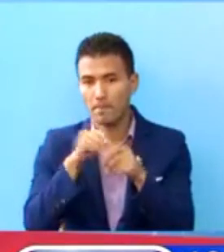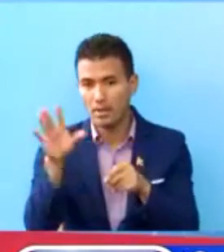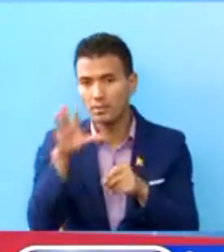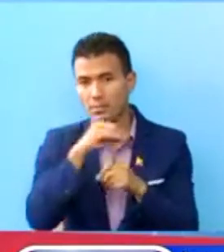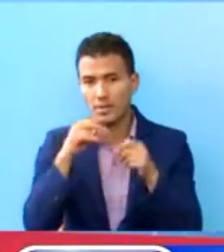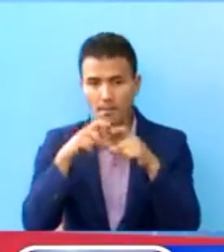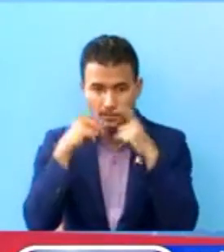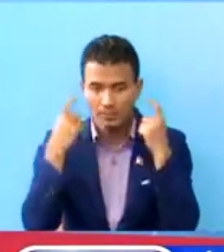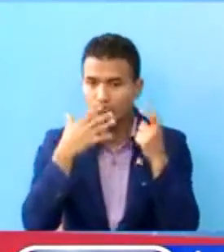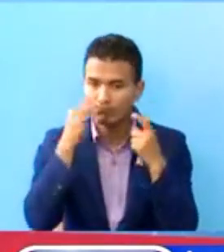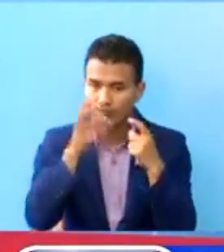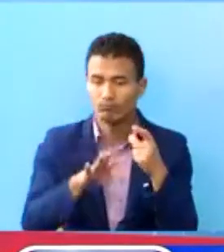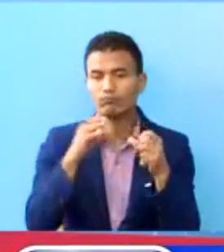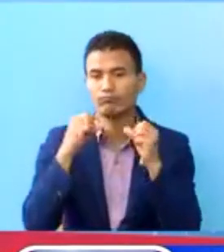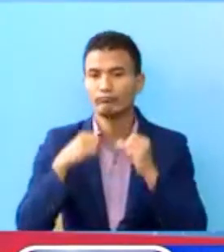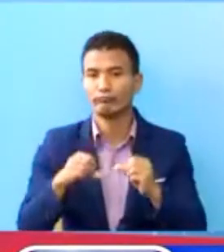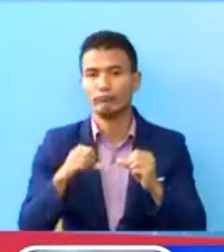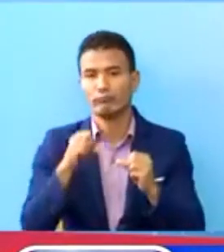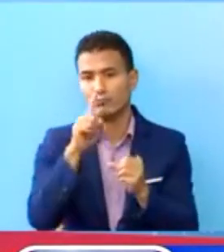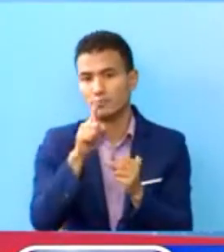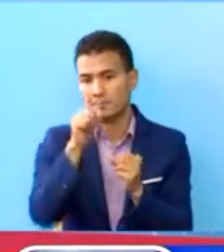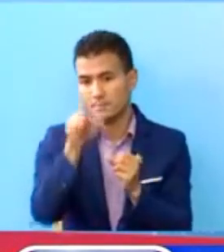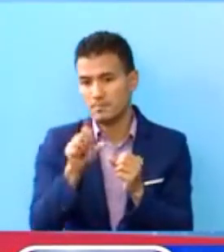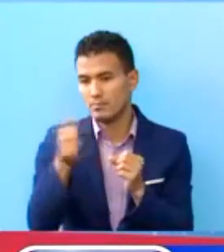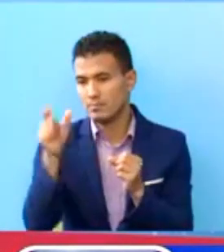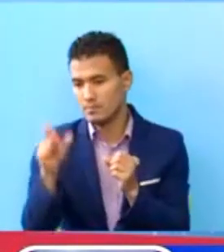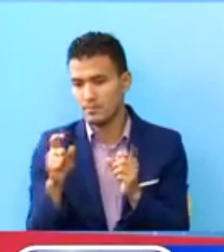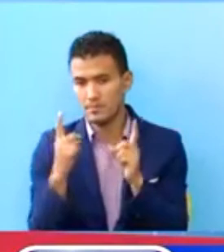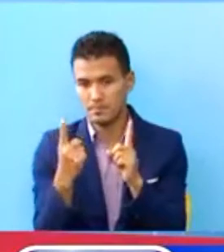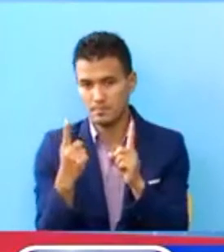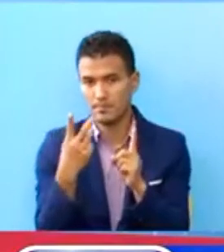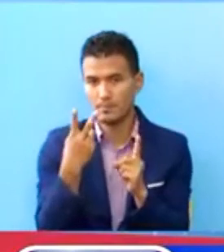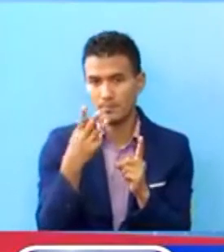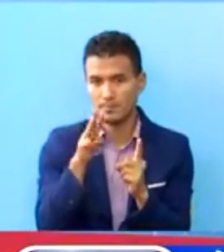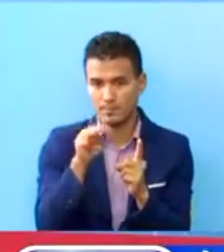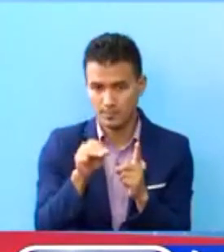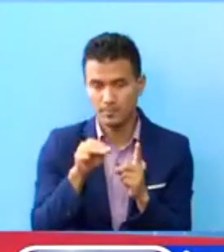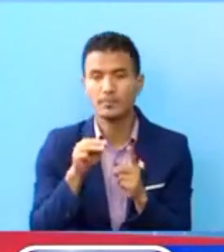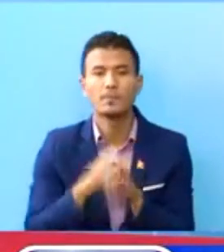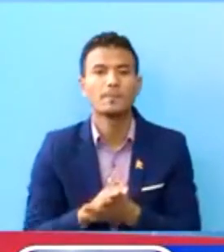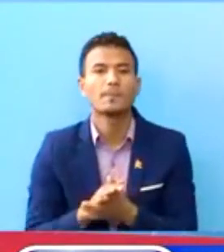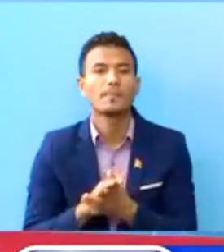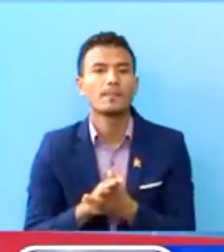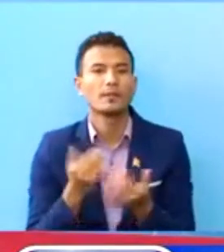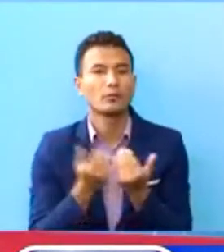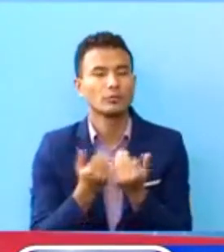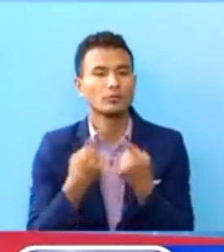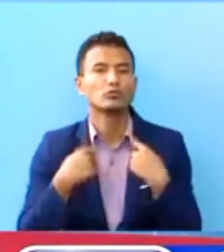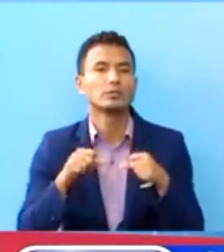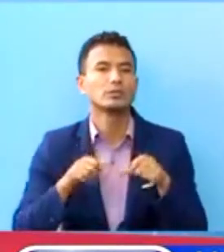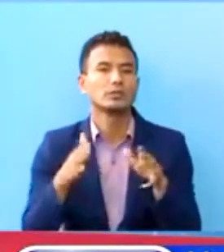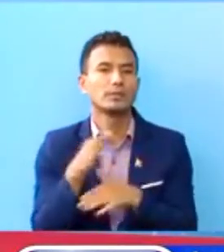सबैले मास्क अनिवार्य रूपले प्रयोग गर्ने, एक अर्का व्यक्ति बीच कम्तीमा 2 मिटरको दूरी कायम गर्ने गर्न स्वास्थ्य